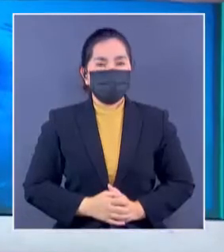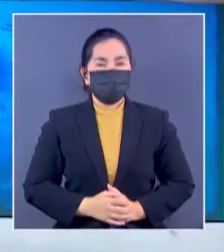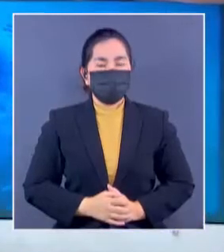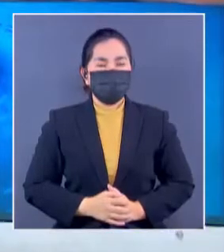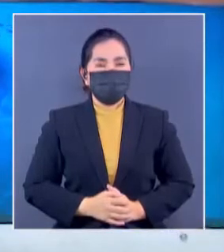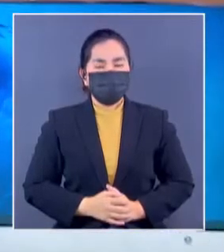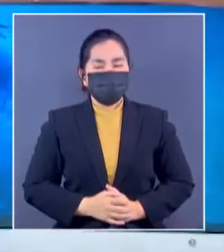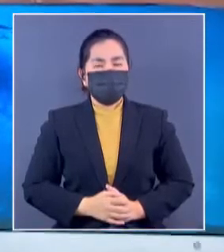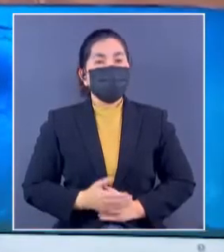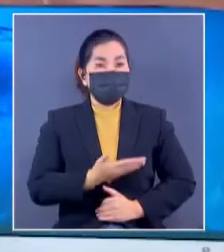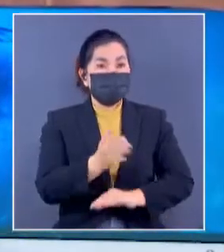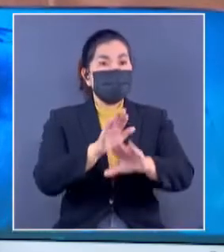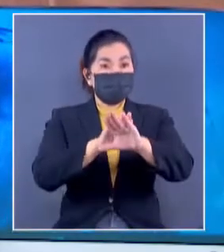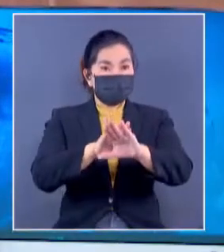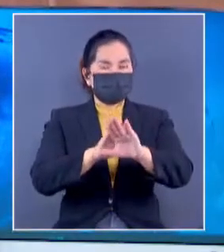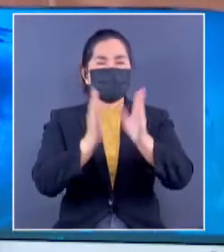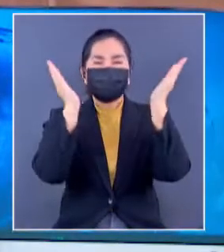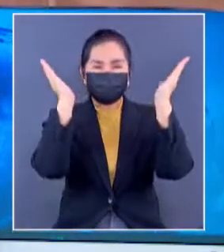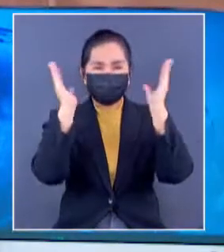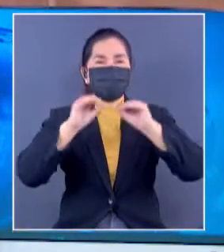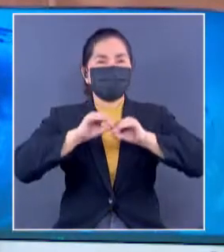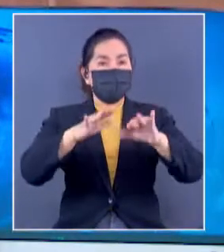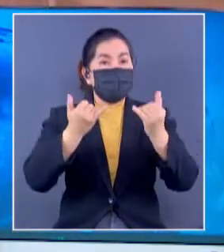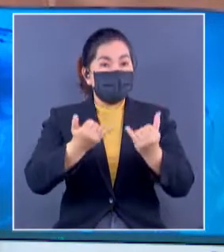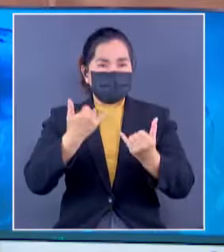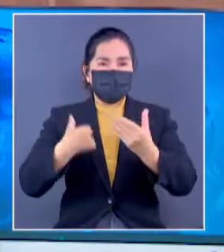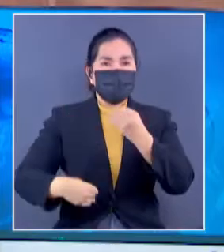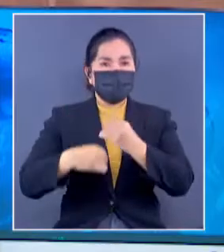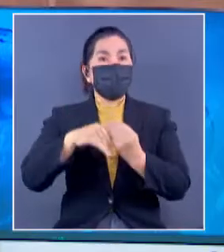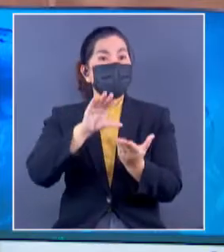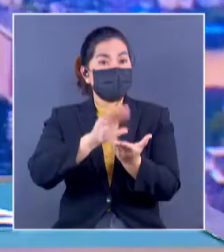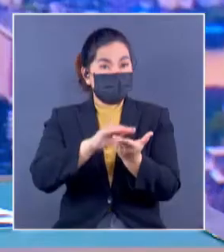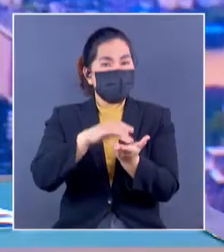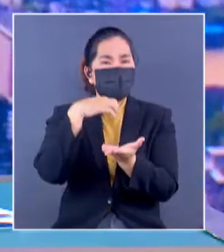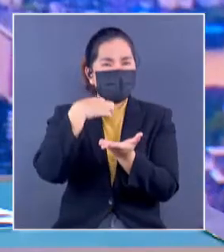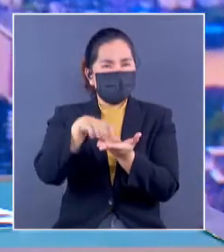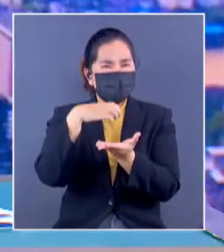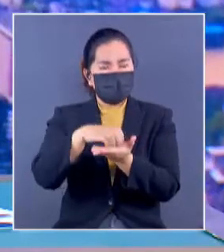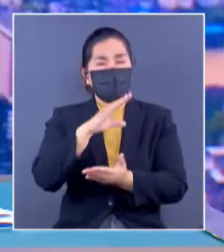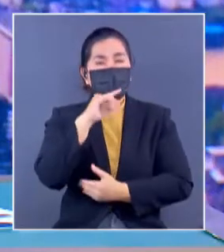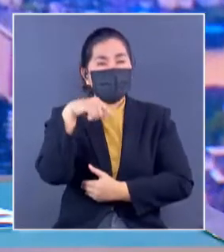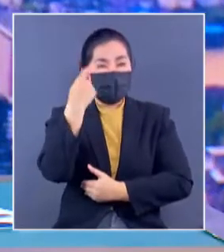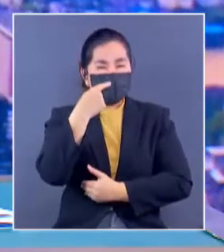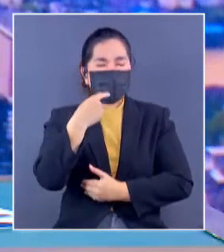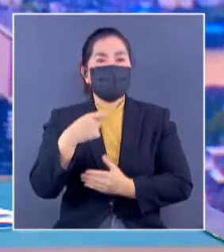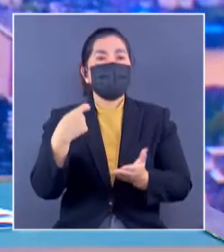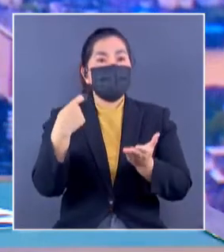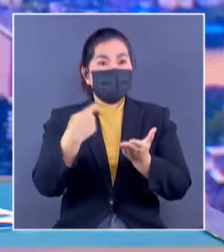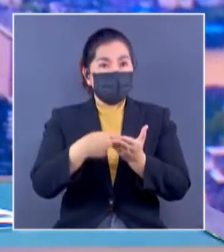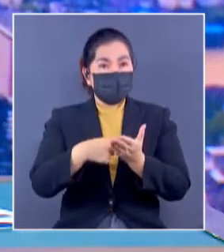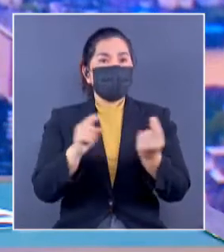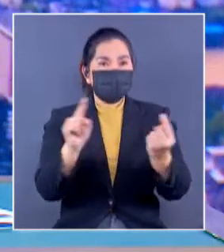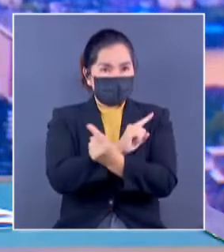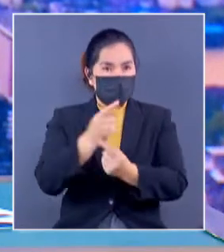ุณผู้ชมครับมาย้ำเตือนแล้วก็ประชาสัมพันธ์กันหน่อยนะครับวันนี้มีข้อมูลมาฝากกันสำหรับใครที่เป็นผู้ประกันตนของกองทุน